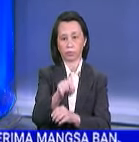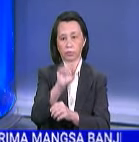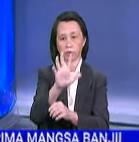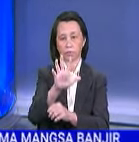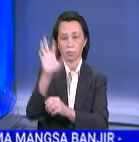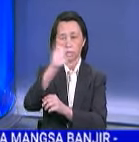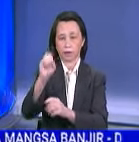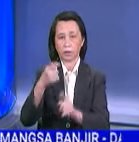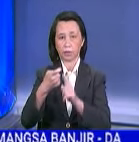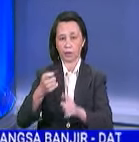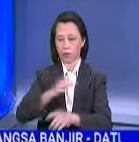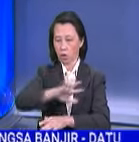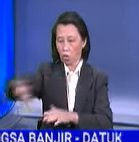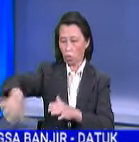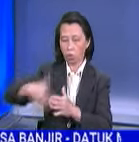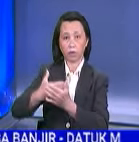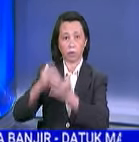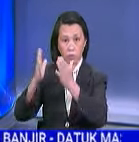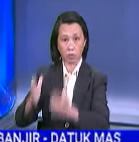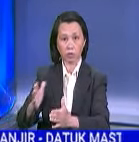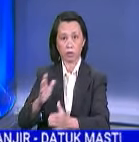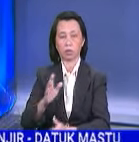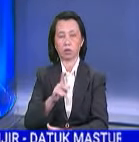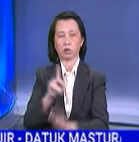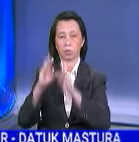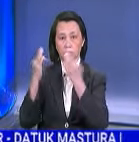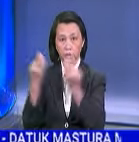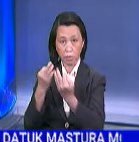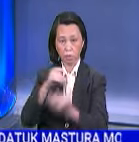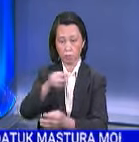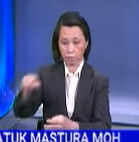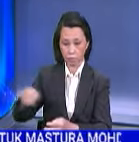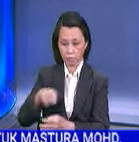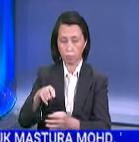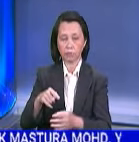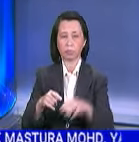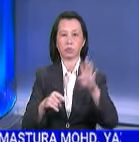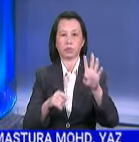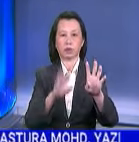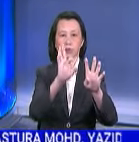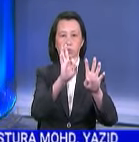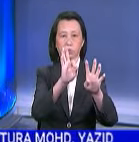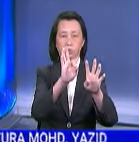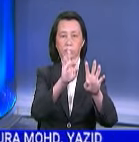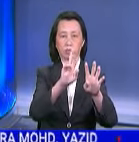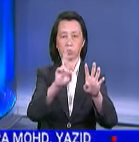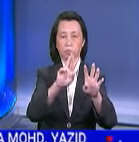79.5% daripada keseluruhan penerima ketua isi rumah yang terlibat iaitu